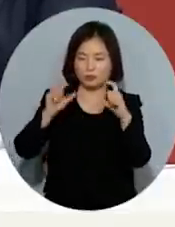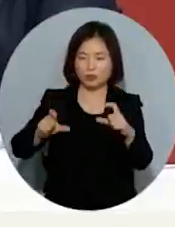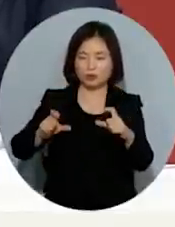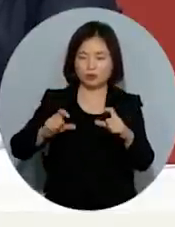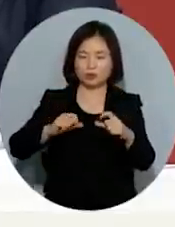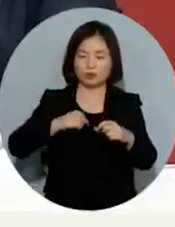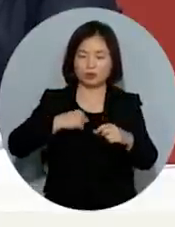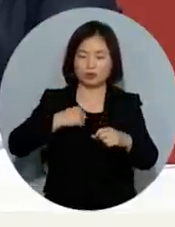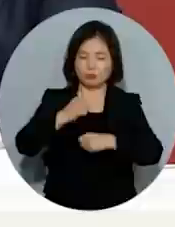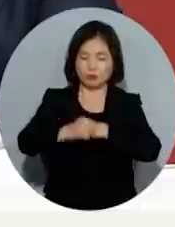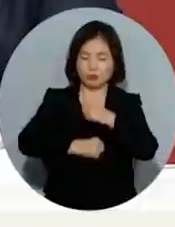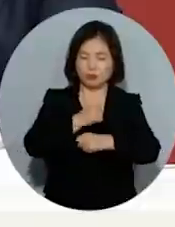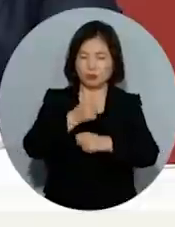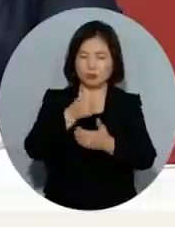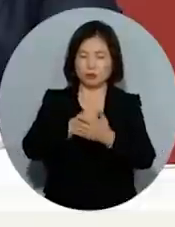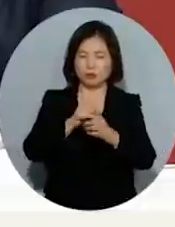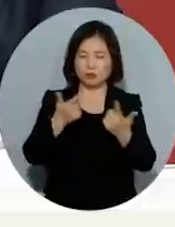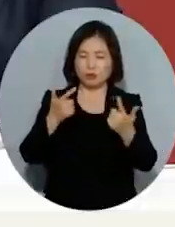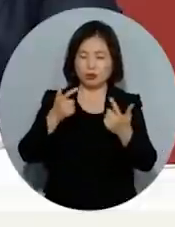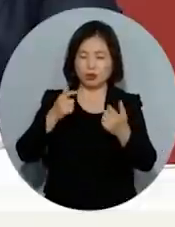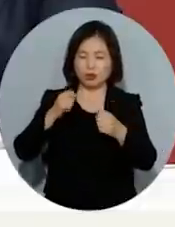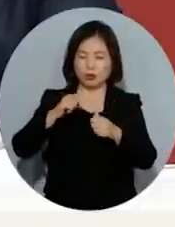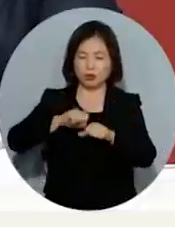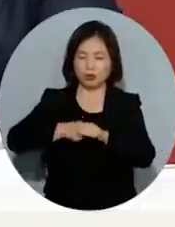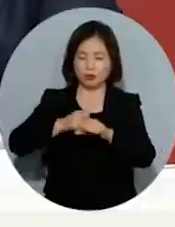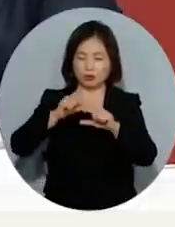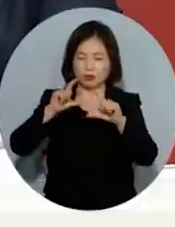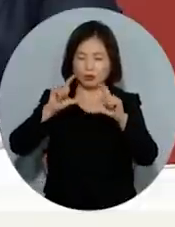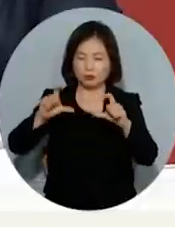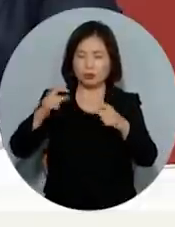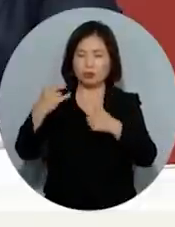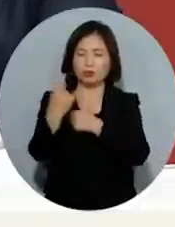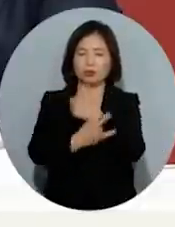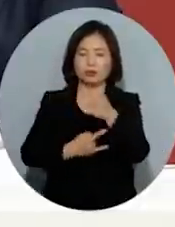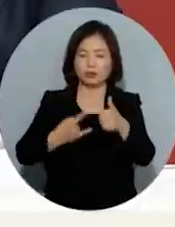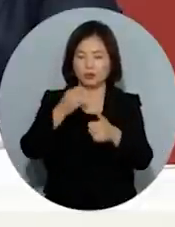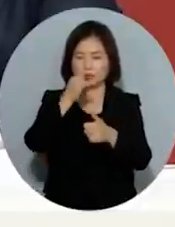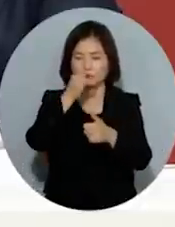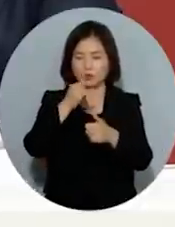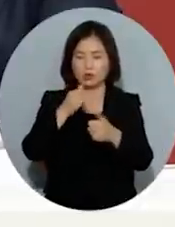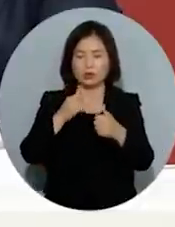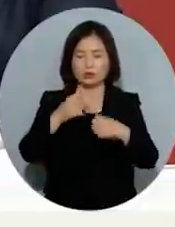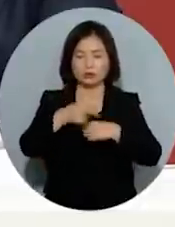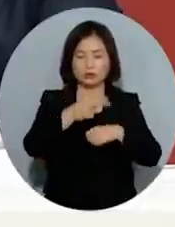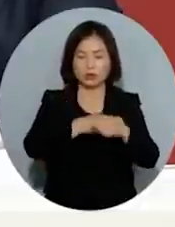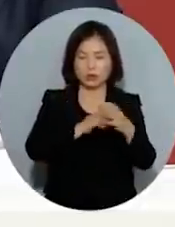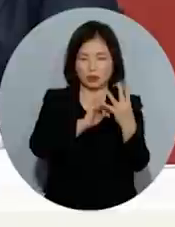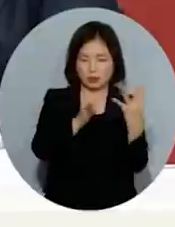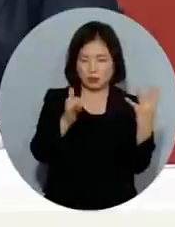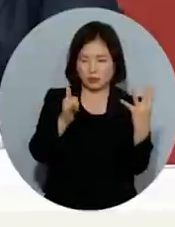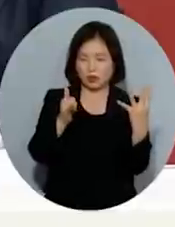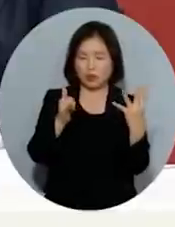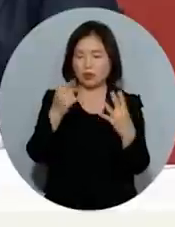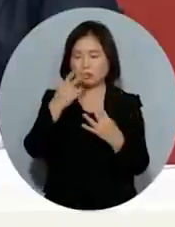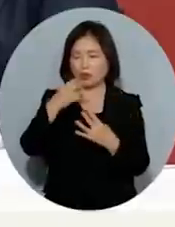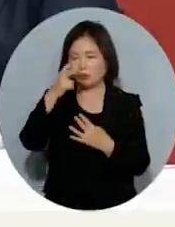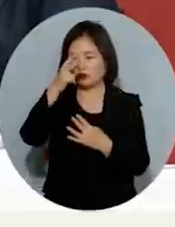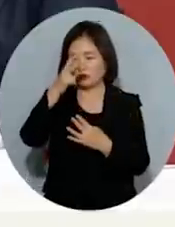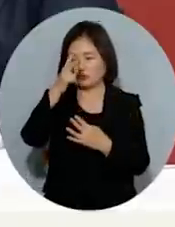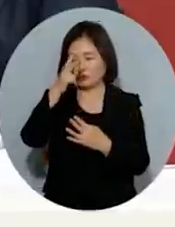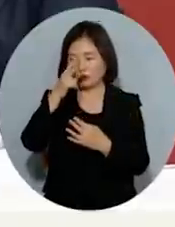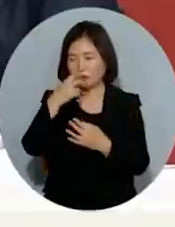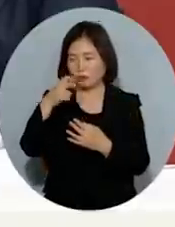정하는 것이 아니고 형집행 그 위원회가 있습니다. 그래서 의사가 네 분이고 또 검사가 셋인데